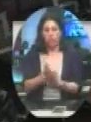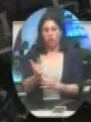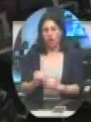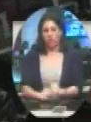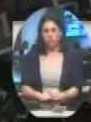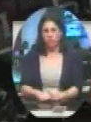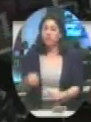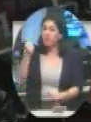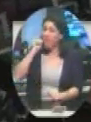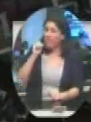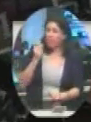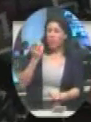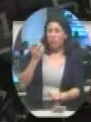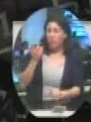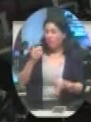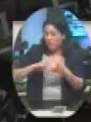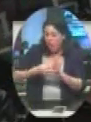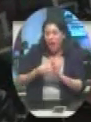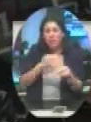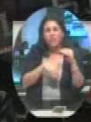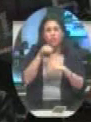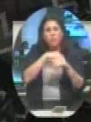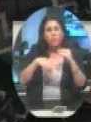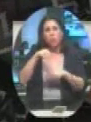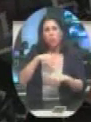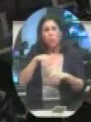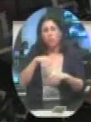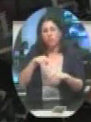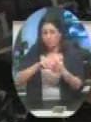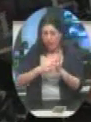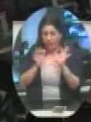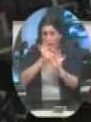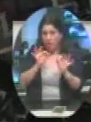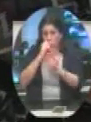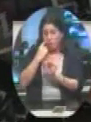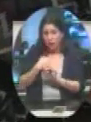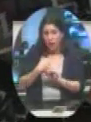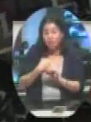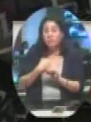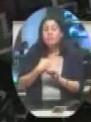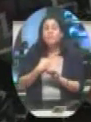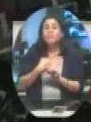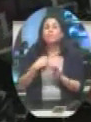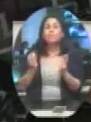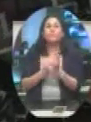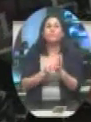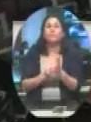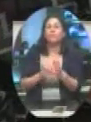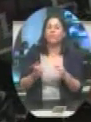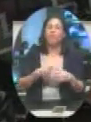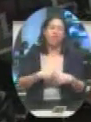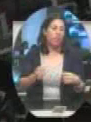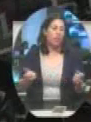אתמול היה לי קשה באותו חדר, השתמשו בחדר הקדוש הזה בעיניי, כדי לחלק